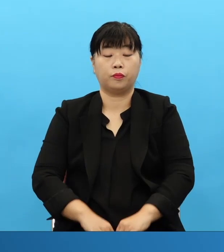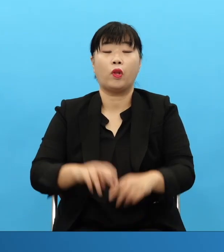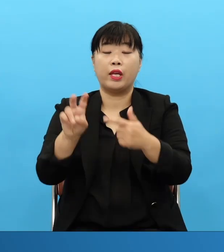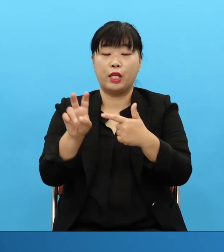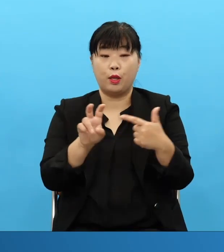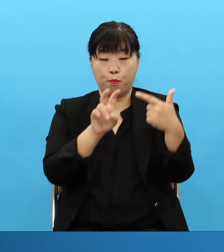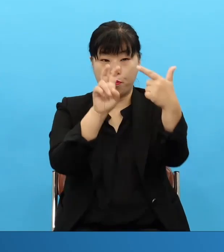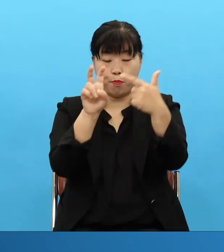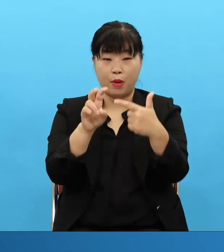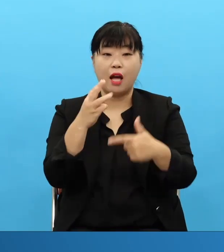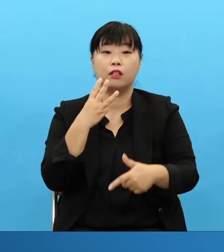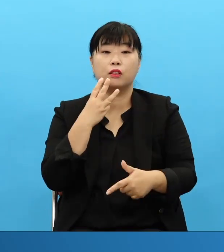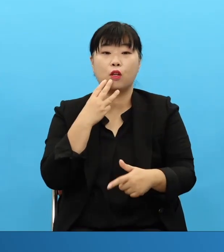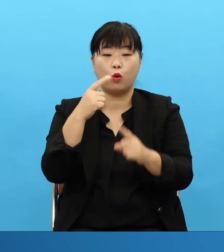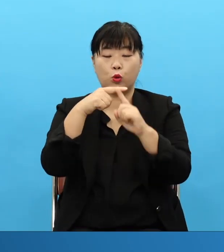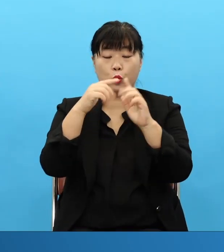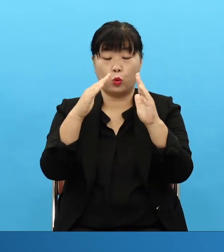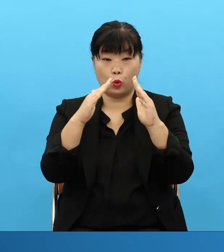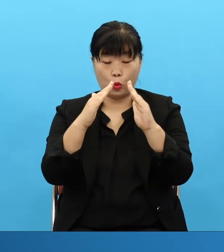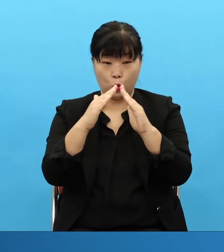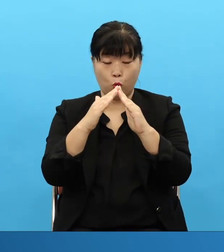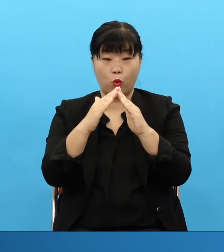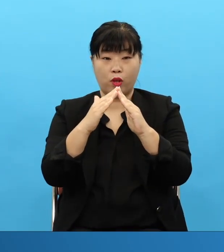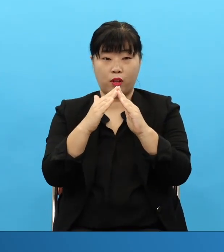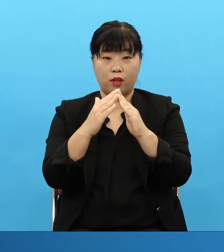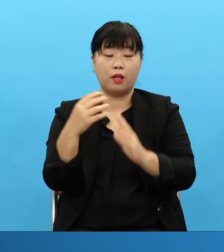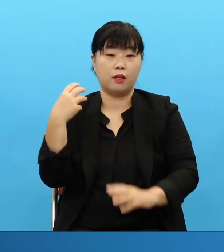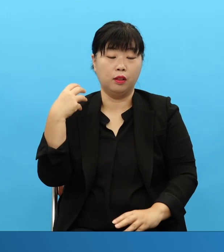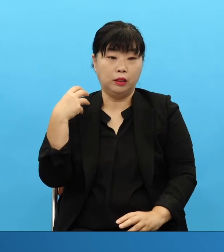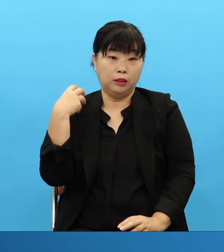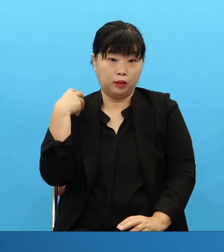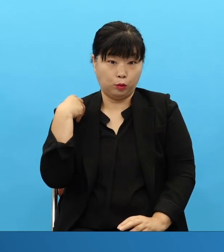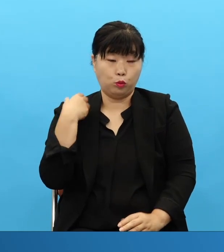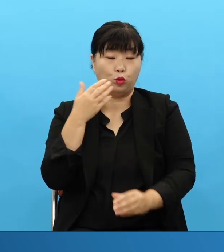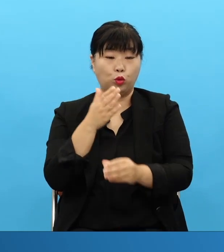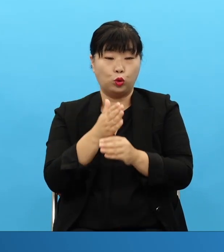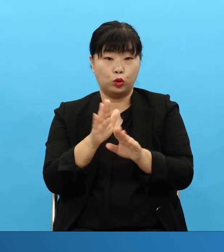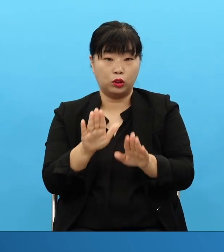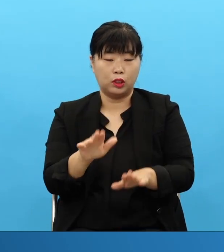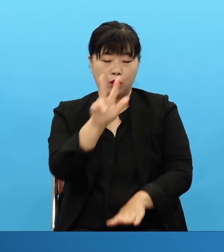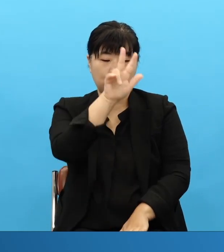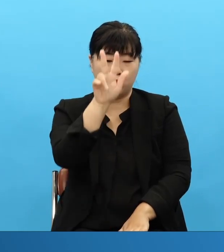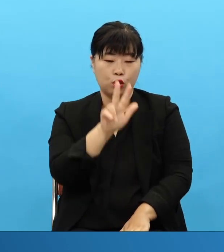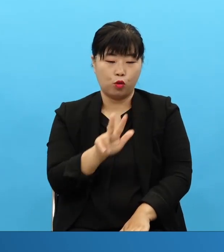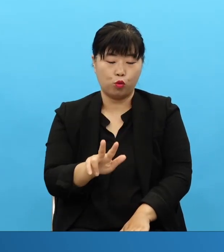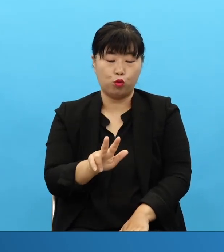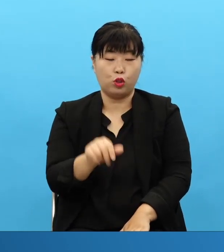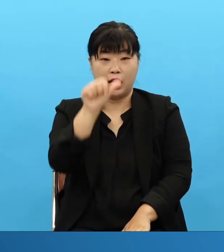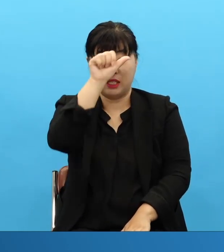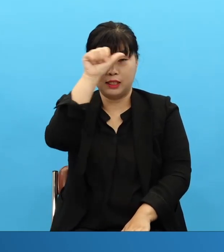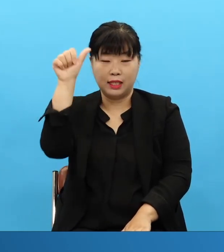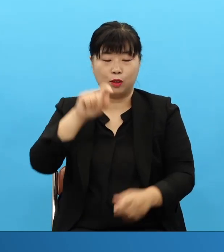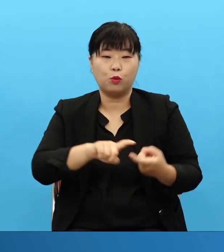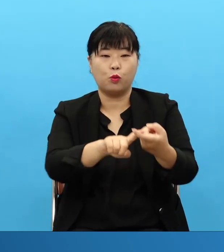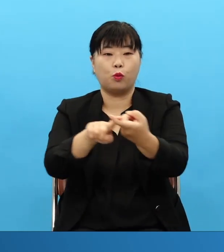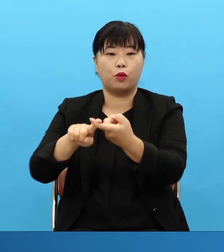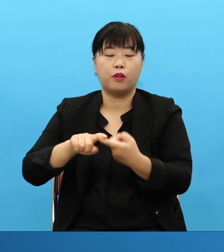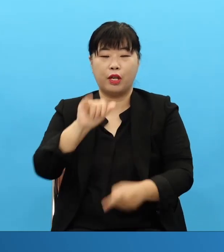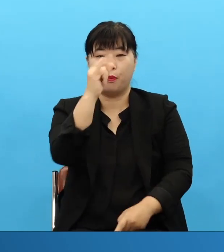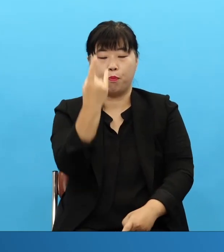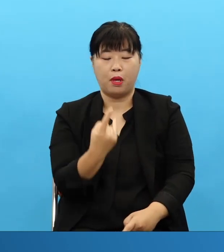임마누엘 서울교회를 섬기며 전국 장로연합회 회장을 맡고 있는 박정규 장로입니다.